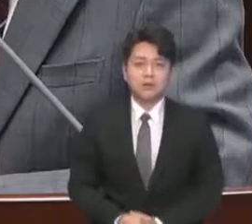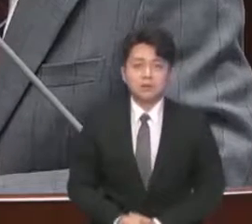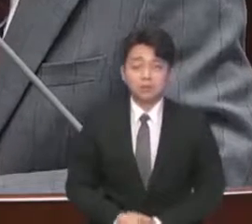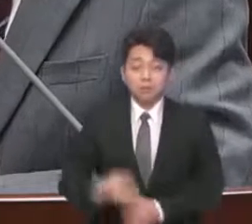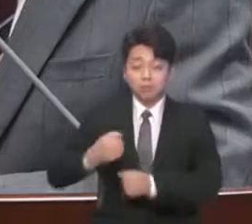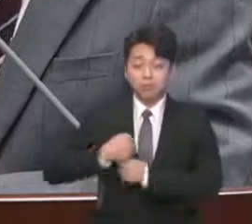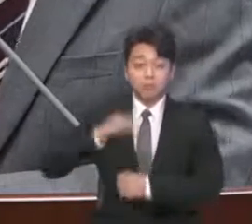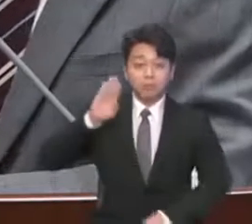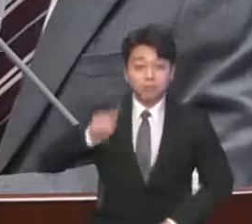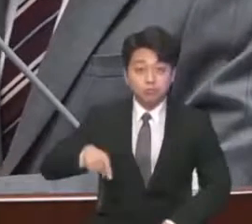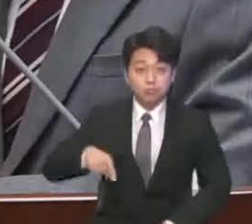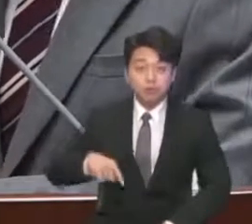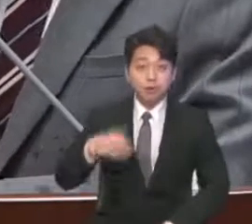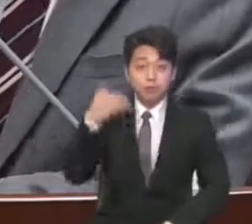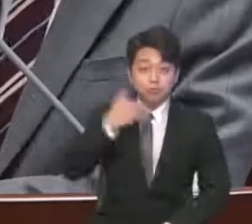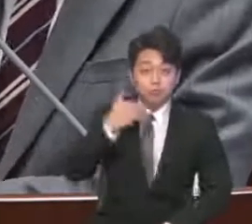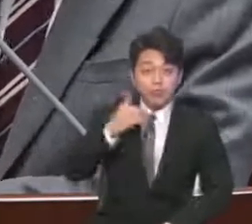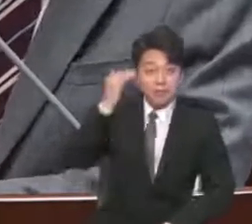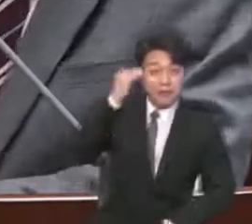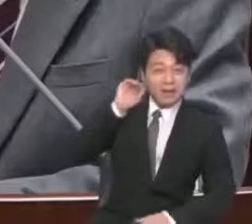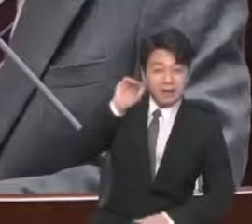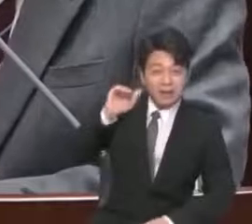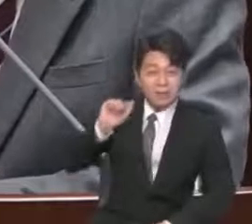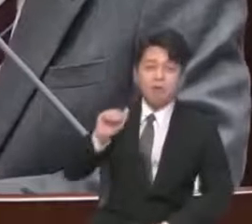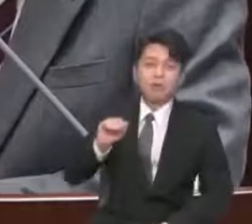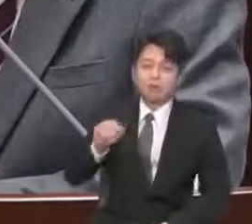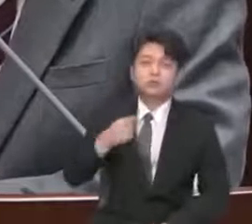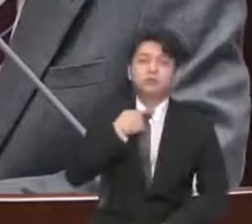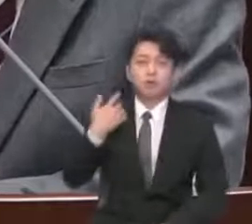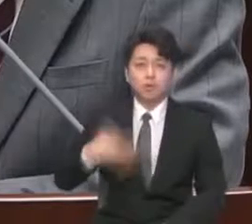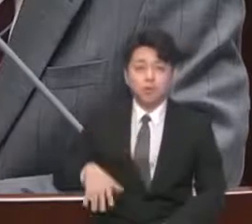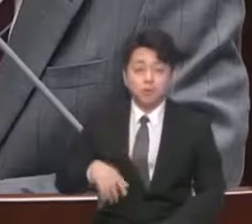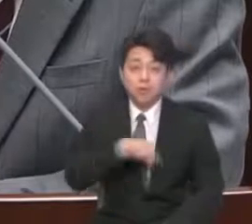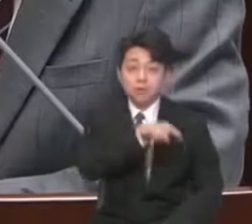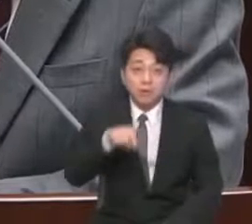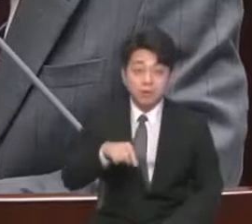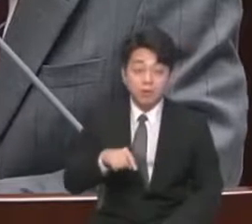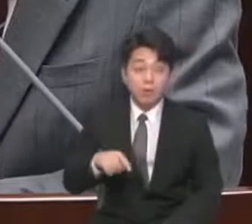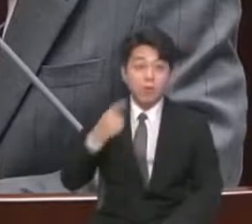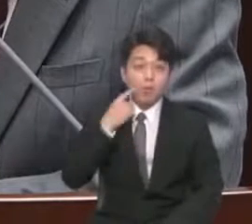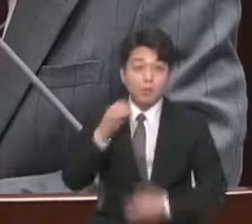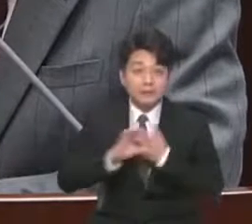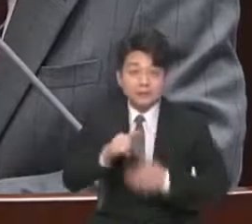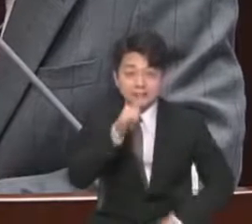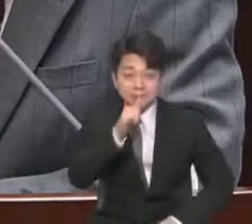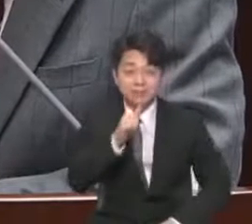수사가 진행되는 사안에 대해서는 검찰에서 잘 밝혀주기를 그렇게 바라고 있습니다.